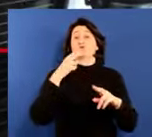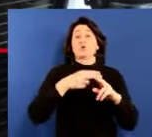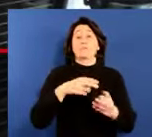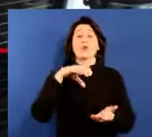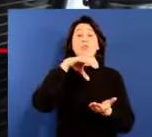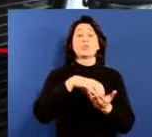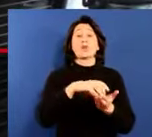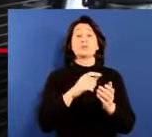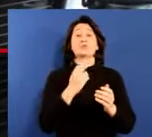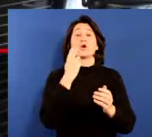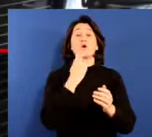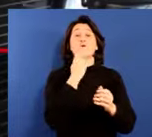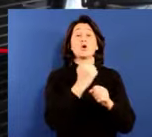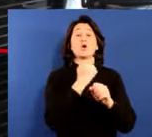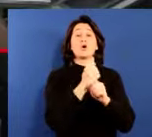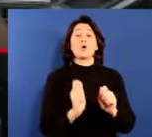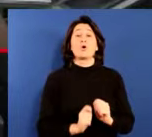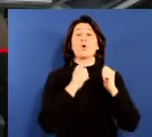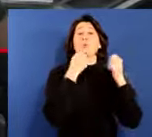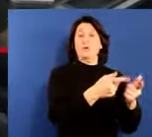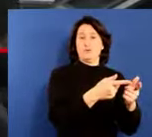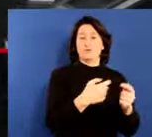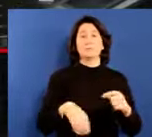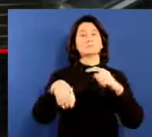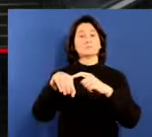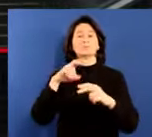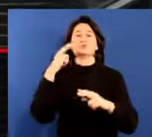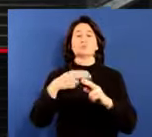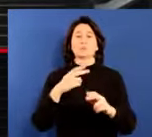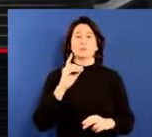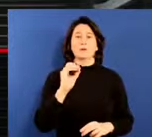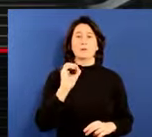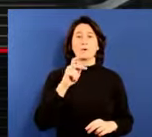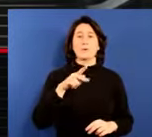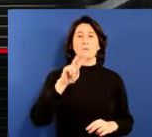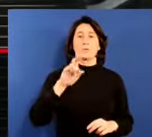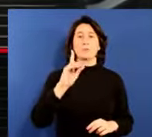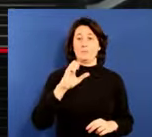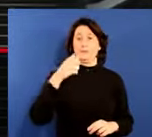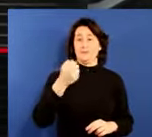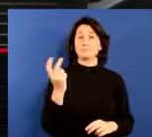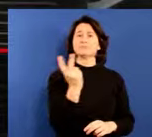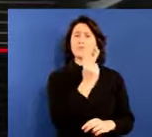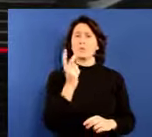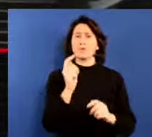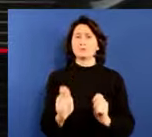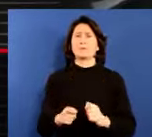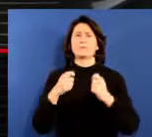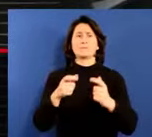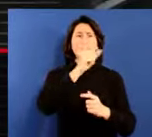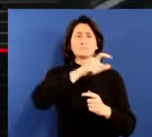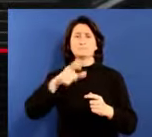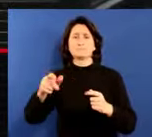beteta. Dokudea zein zerbitzu okupazional berria lantegi batuaken zentro berrian kokatzen dira Getxon, Andre Mari